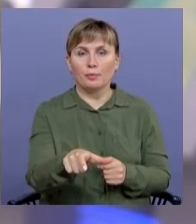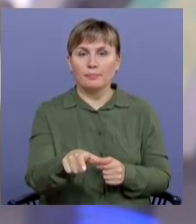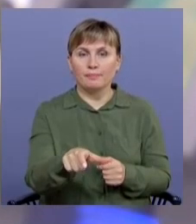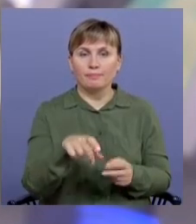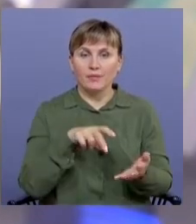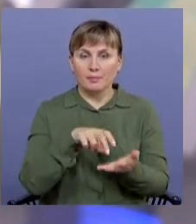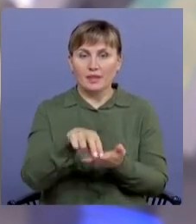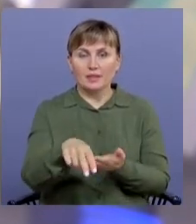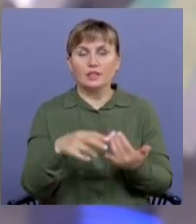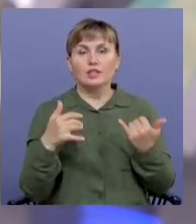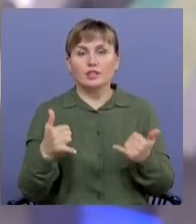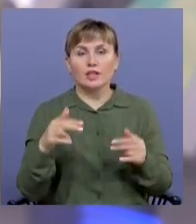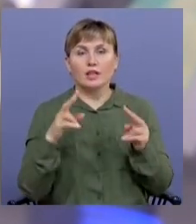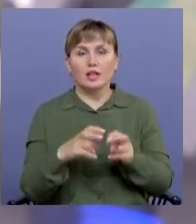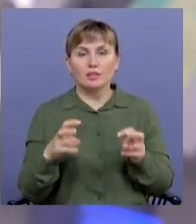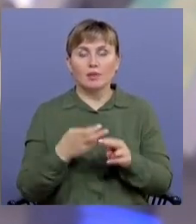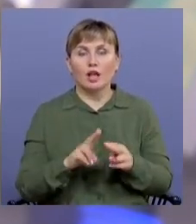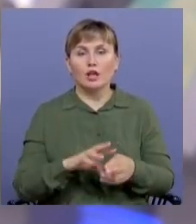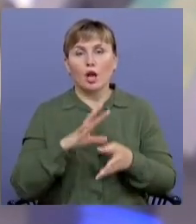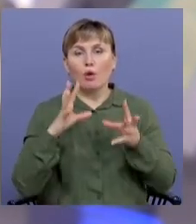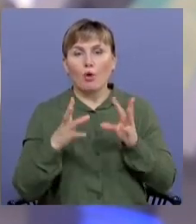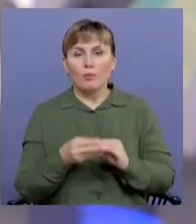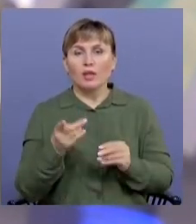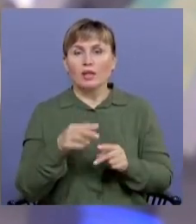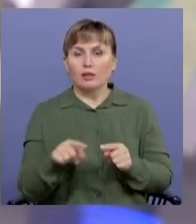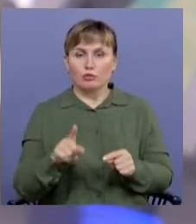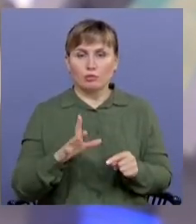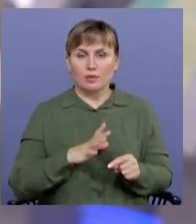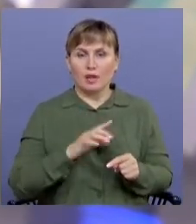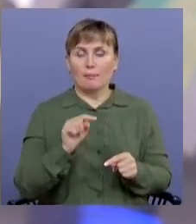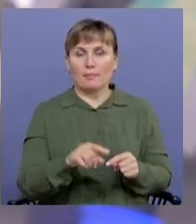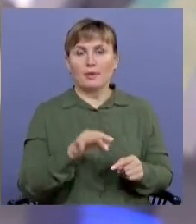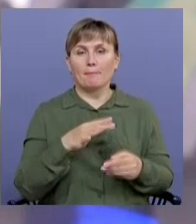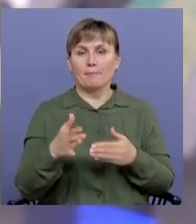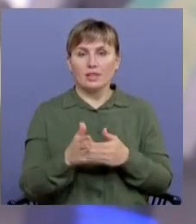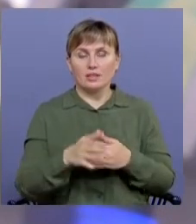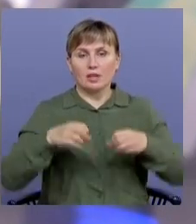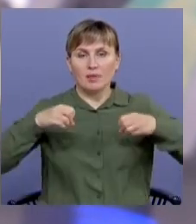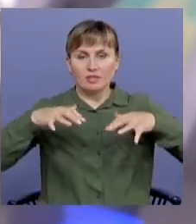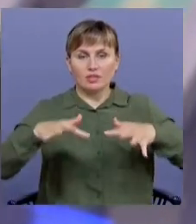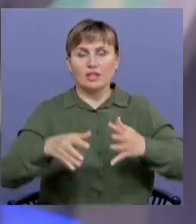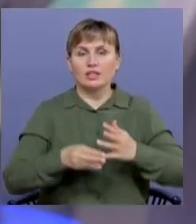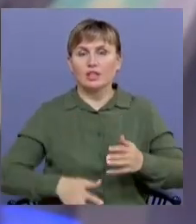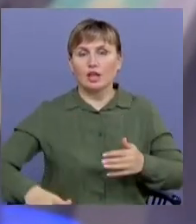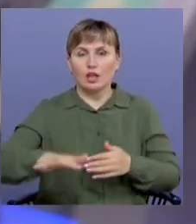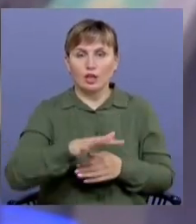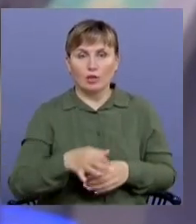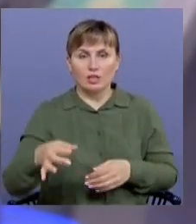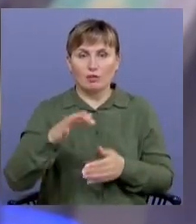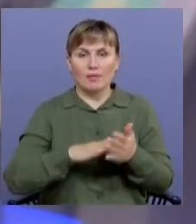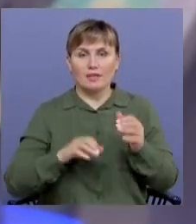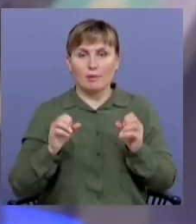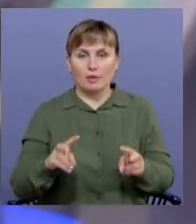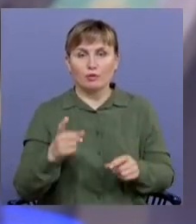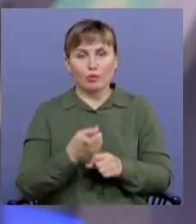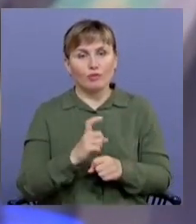есть сейчас рассматриваем это комплекс, для того, чтобы там была и максимальная освещенность территории на островке безопасности,